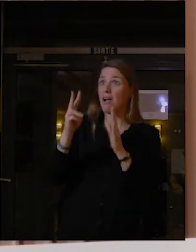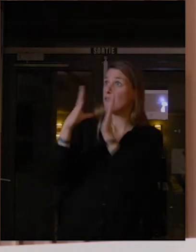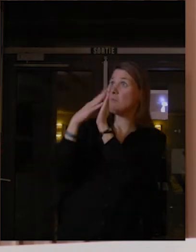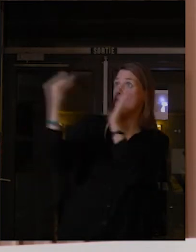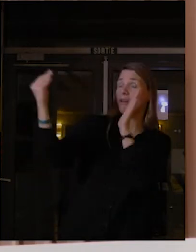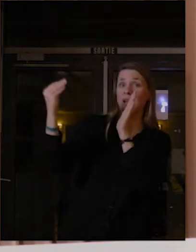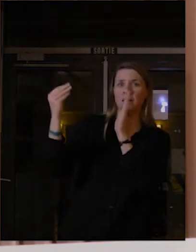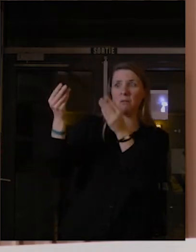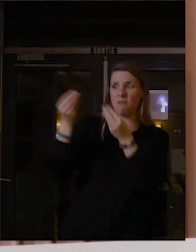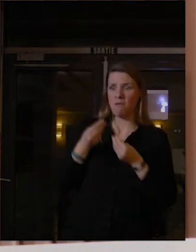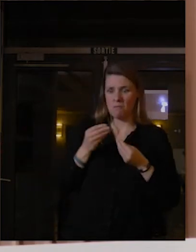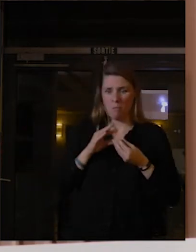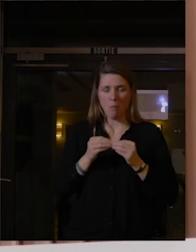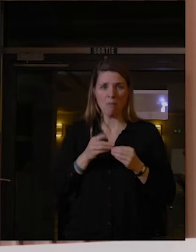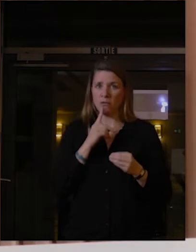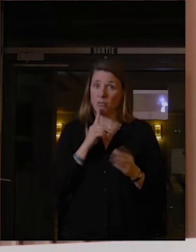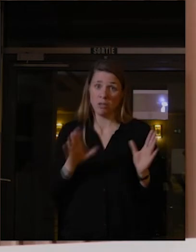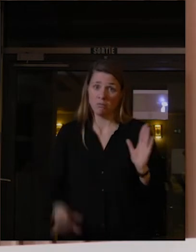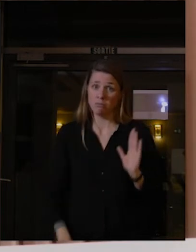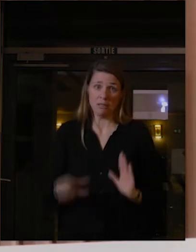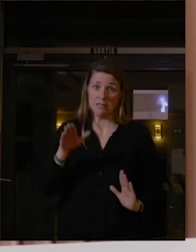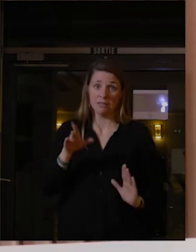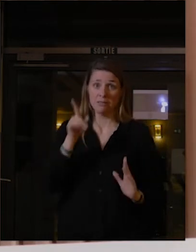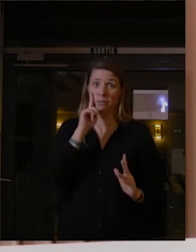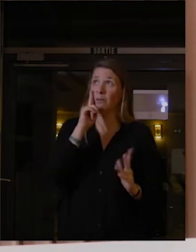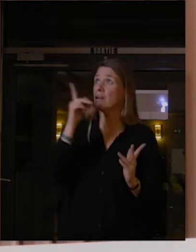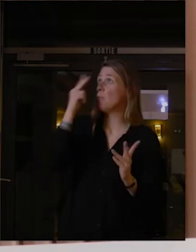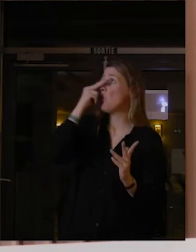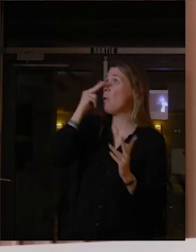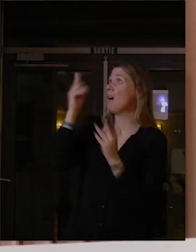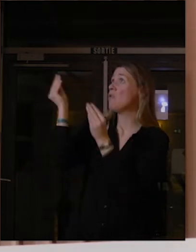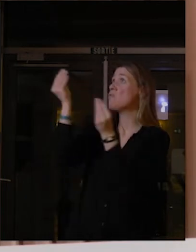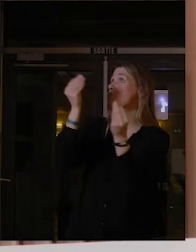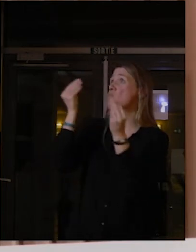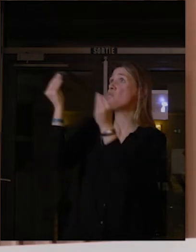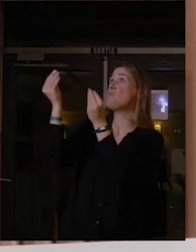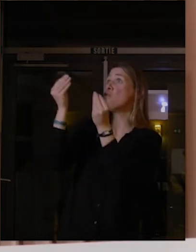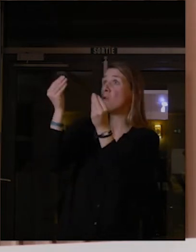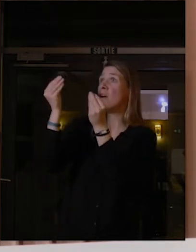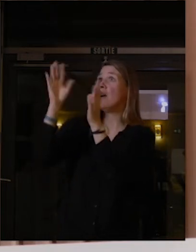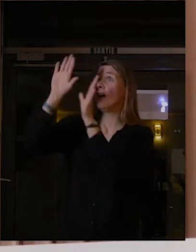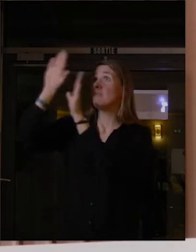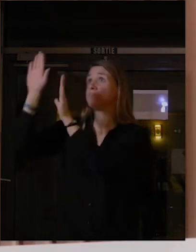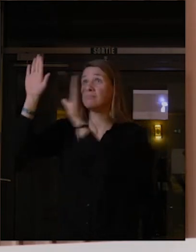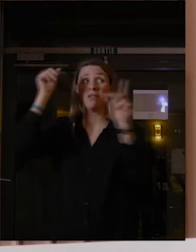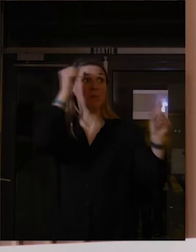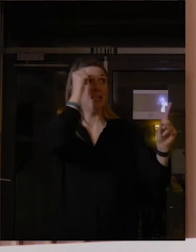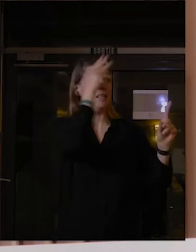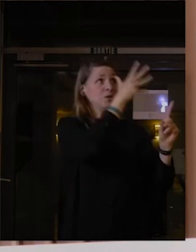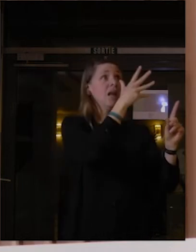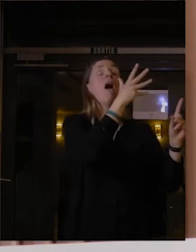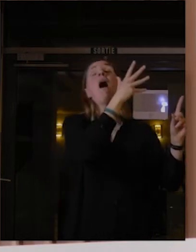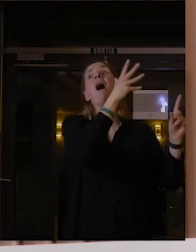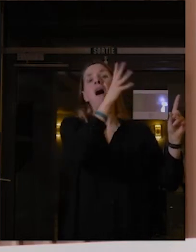vraiment posé problème depuis que je suis toute petite. Et j'ai dû chercher du côté des États-Unis